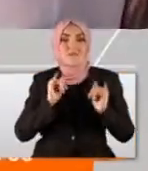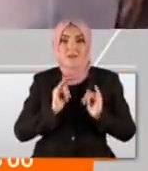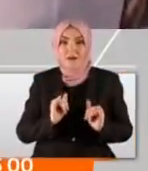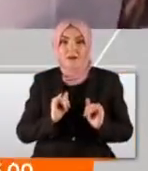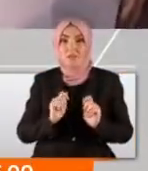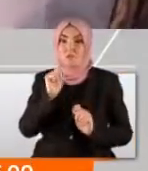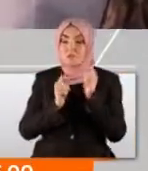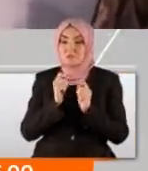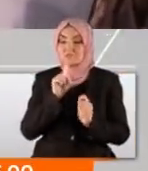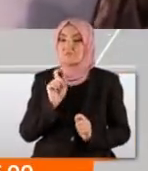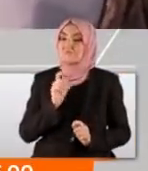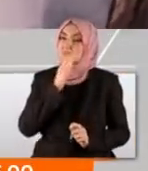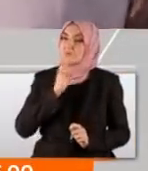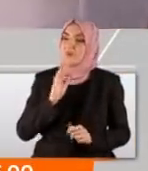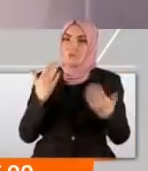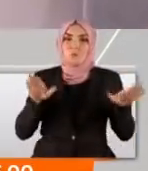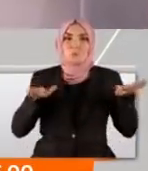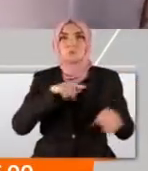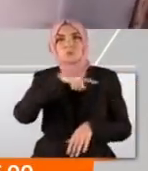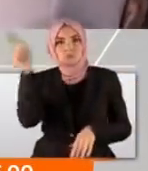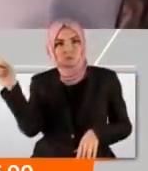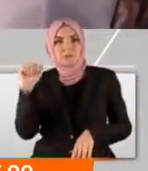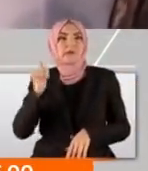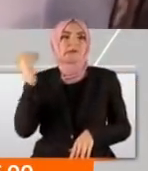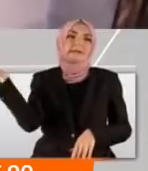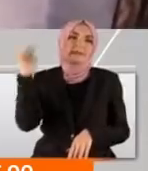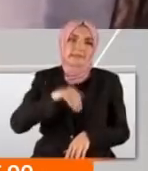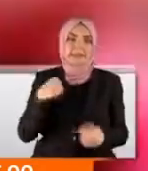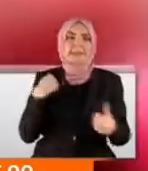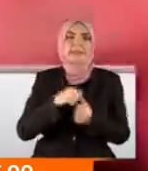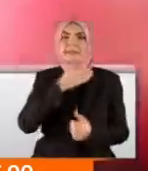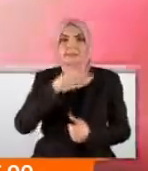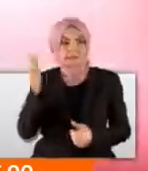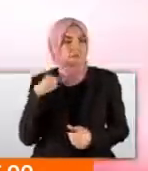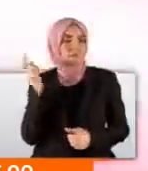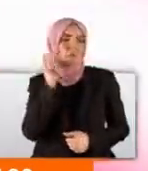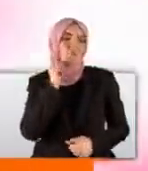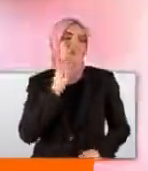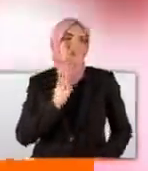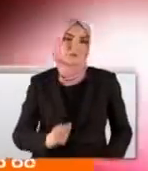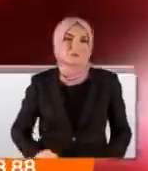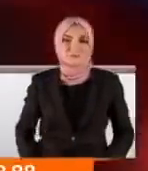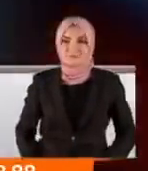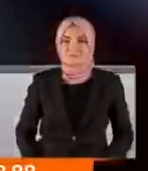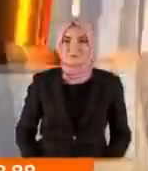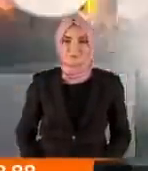uçtuğu, havalandığı, tekrar geldiği, bir daha gittiği gibi bilgileri aldık.